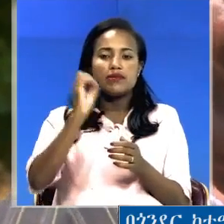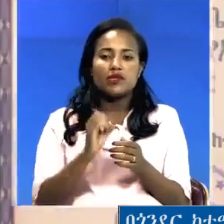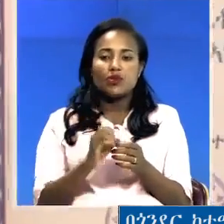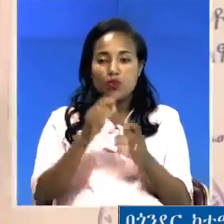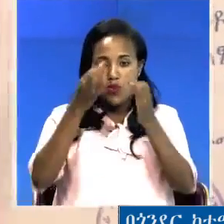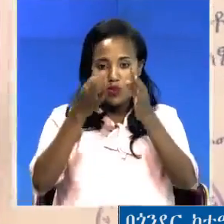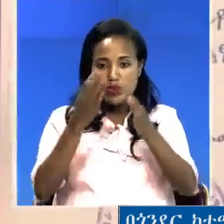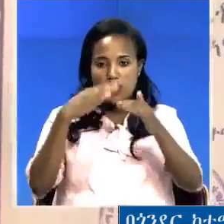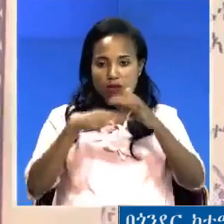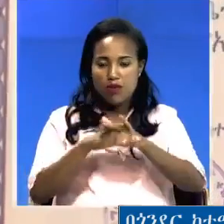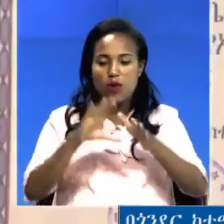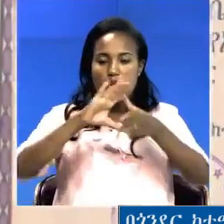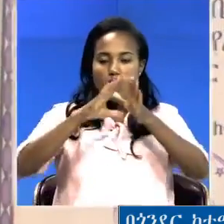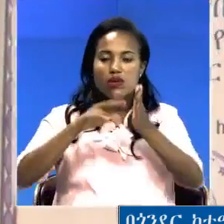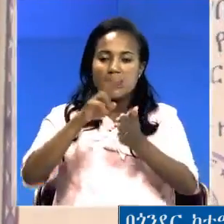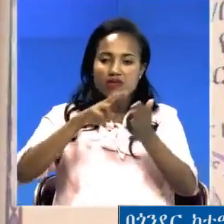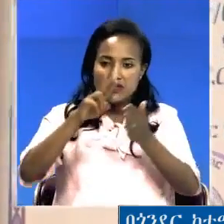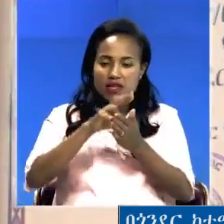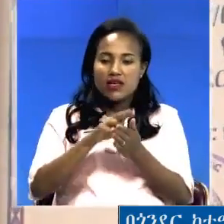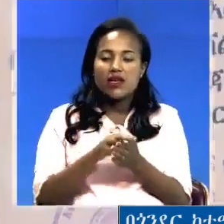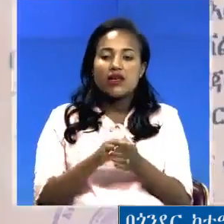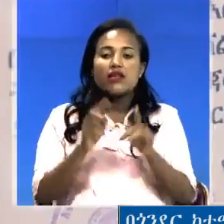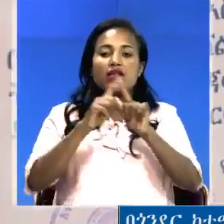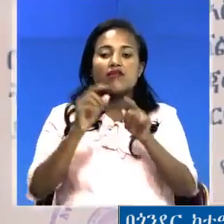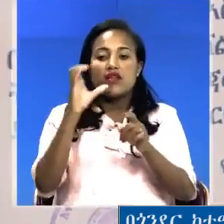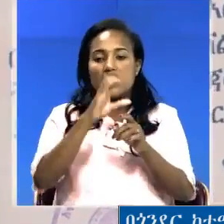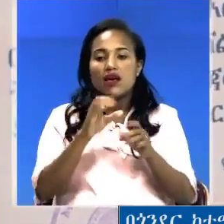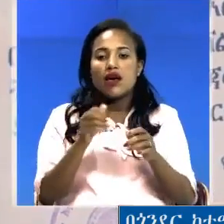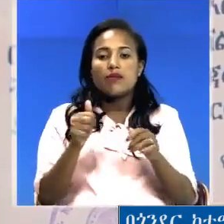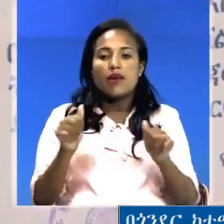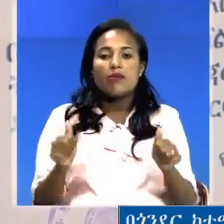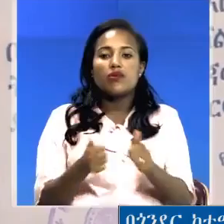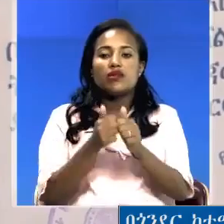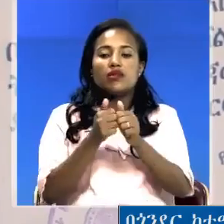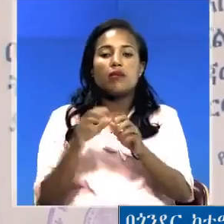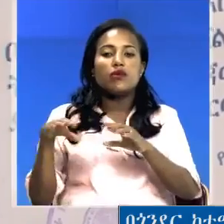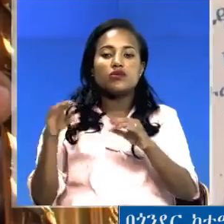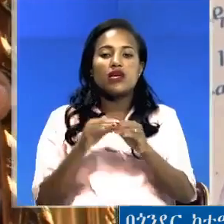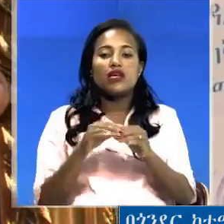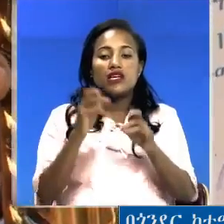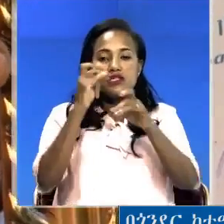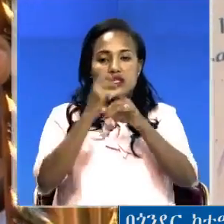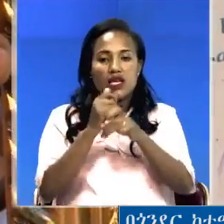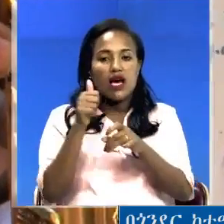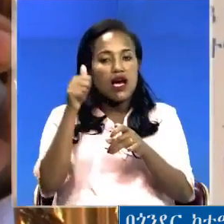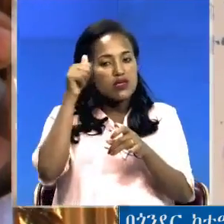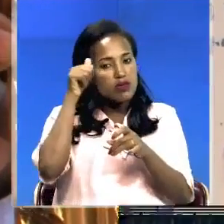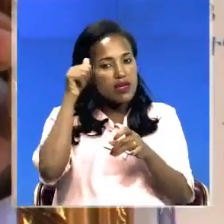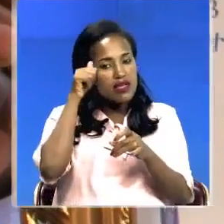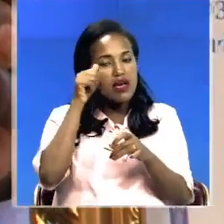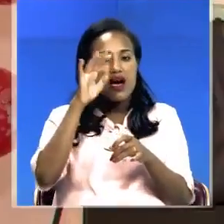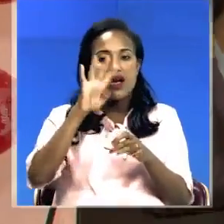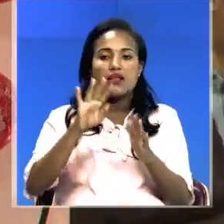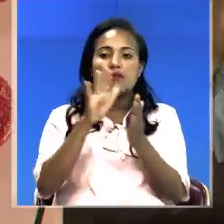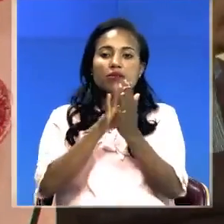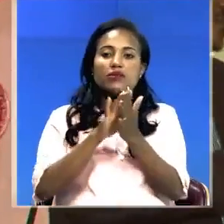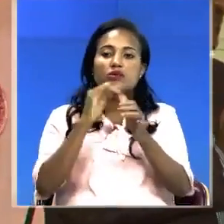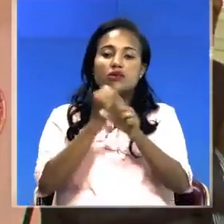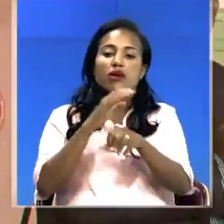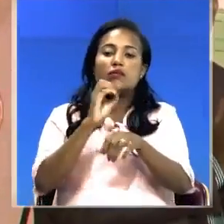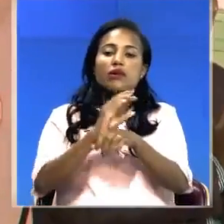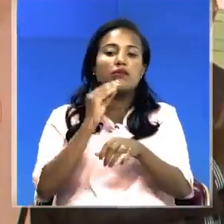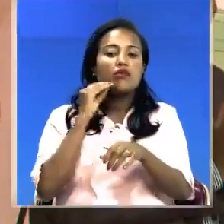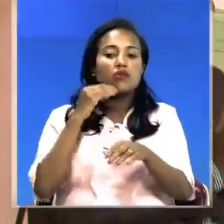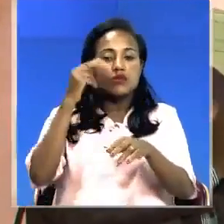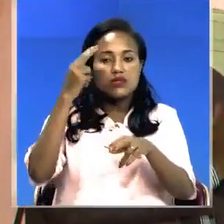ጎንደር ዩኒቨርሲቲ፣ ጎንደር ብቅል ፋብሪካ፣ የፈለጋ ቢዮት የቀድሞ ተማሪዎች ጥምረትና ኢንጂነር አክሱማይት አብርሃ አራቱን ትምህርት ቤቶች እንዲሰሩ በምክር ቤቱ ስም እውቅና